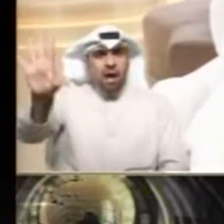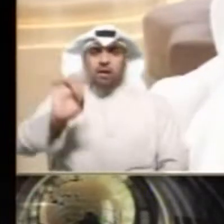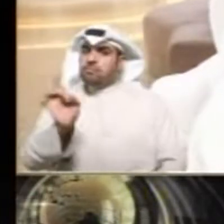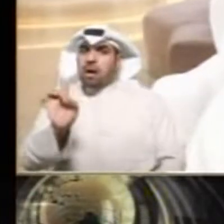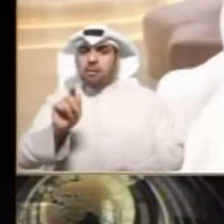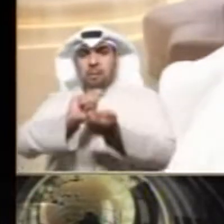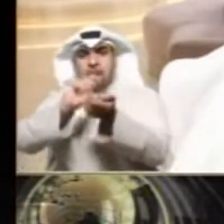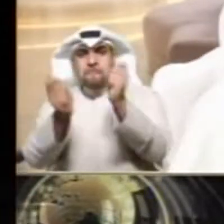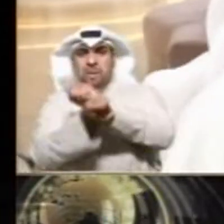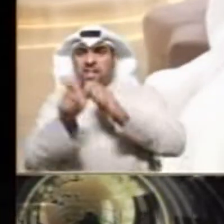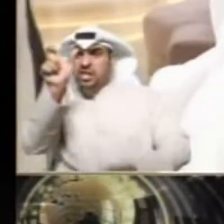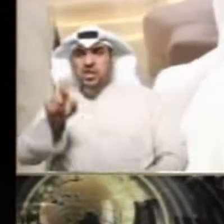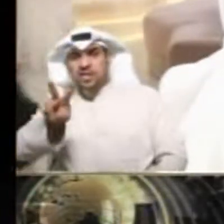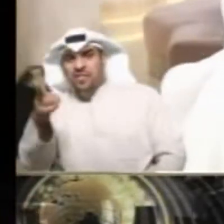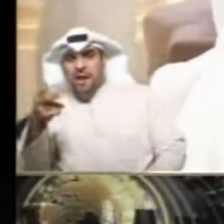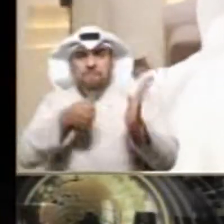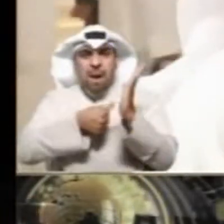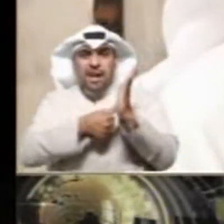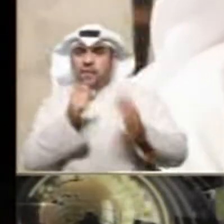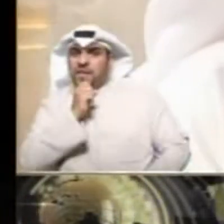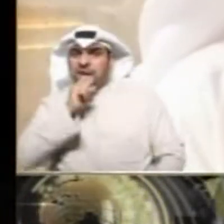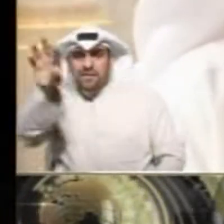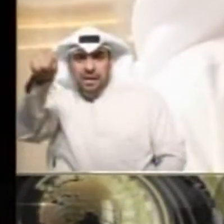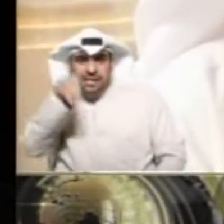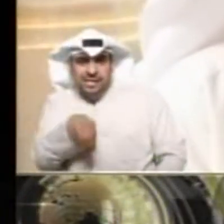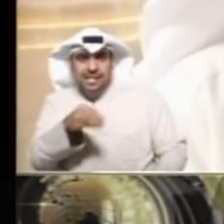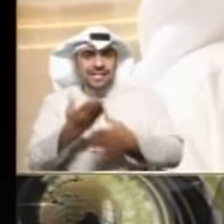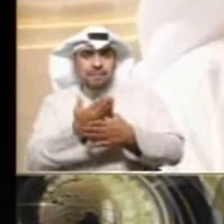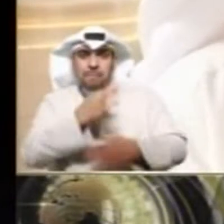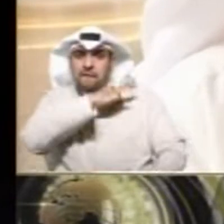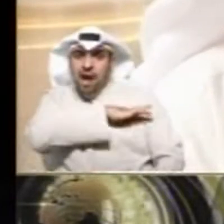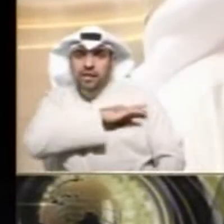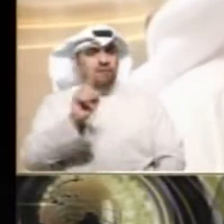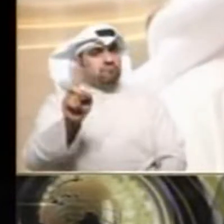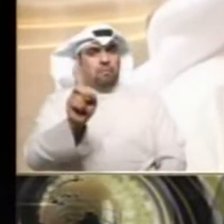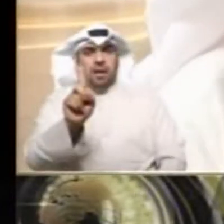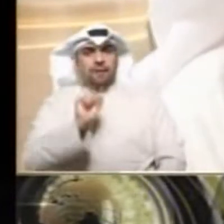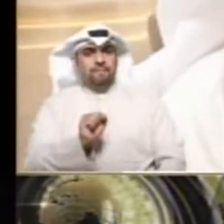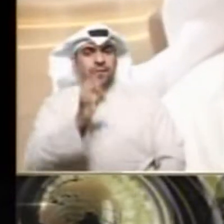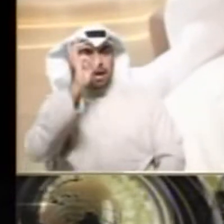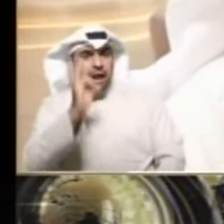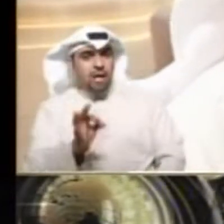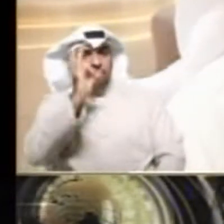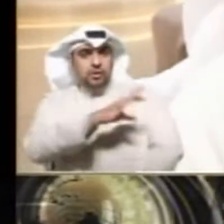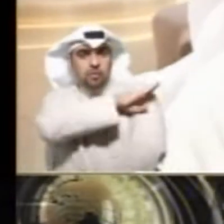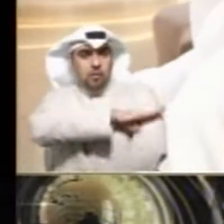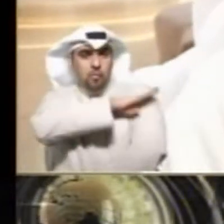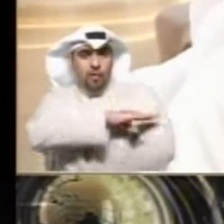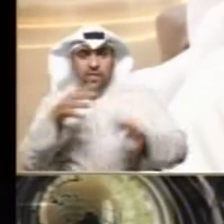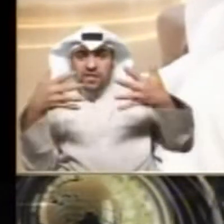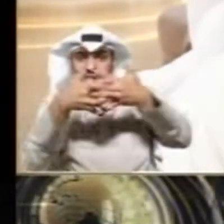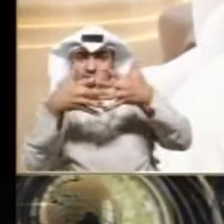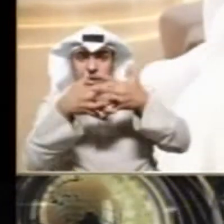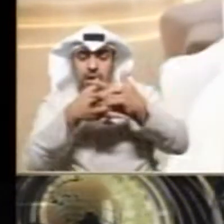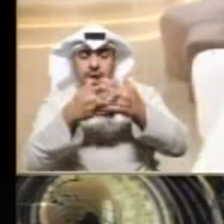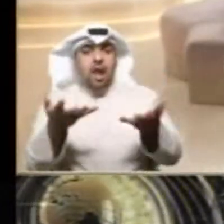منك مسجلة، وبالتالي سكر الرقم المطلوب من عندك كأرقام من توظيف الكويتين في شركته. إحنا الحين أمام